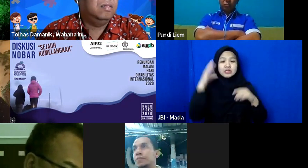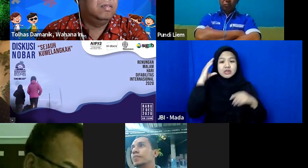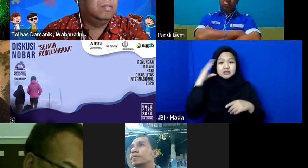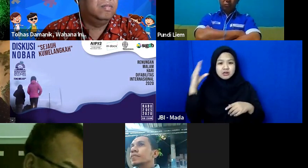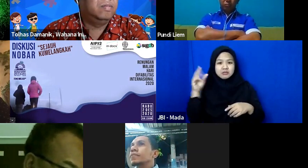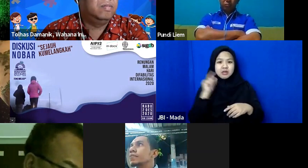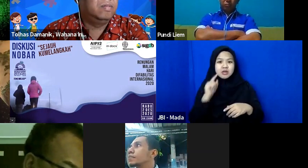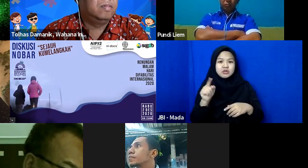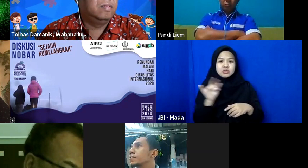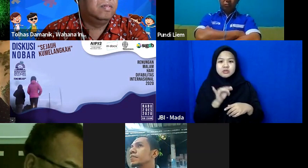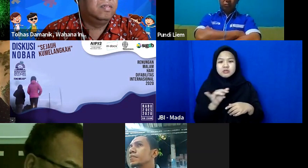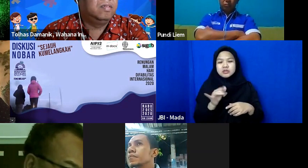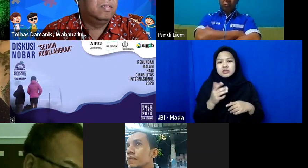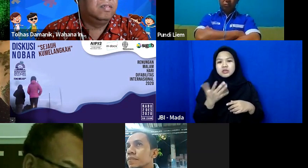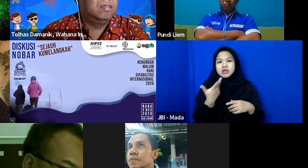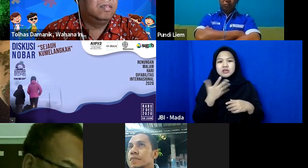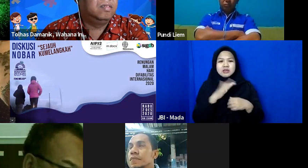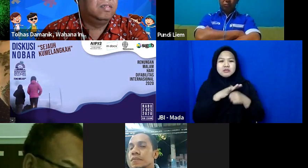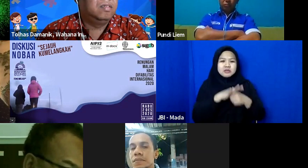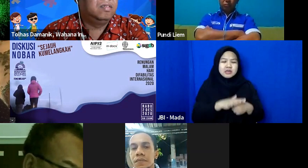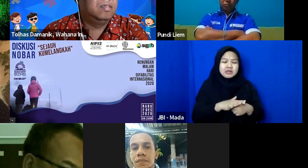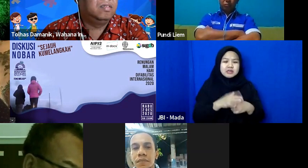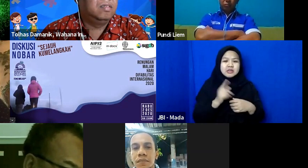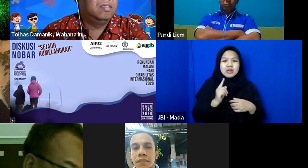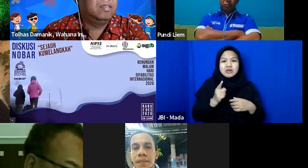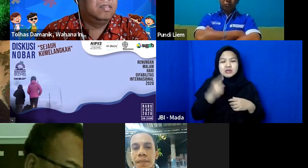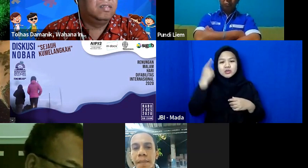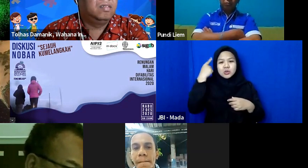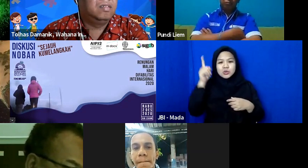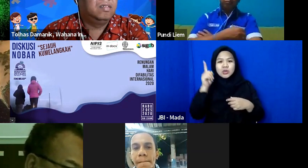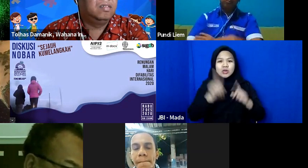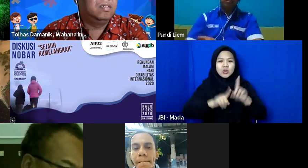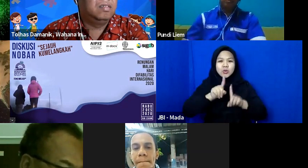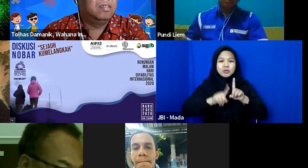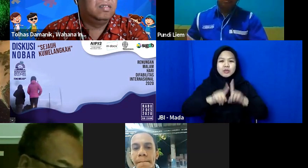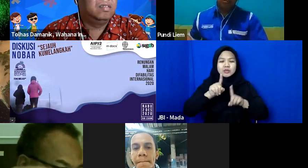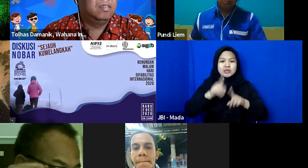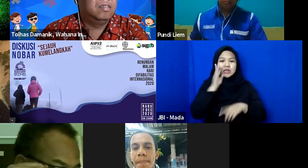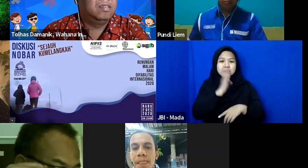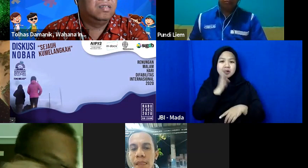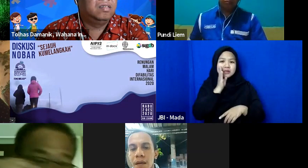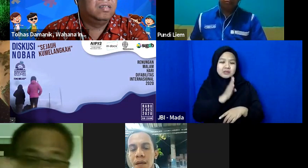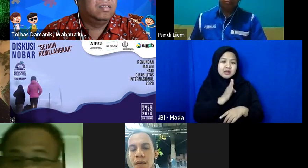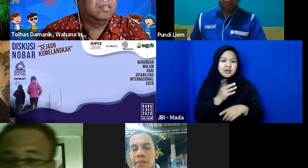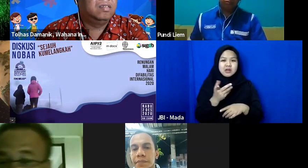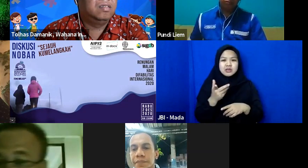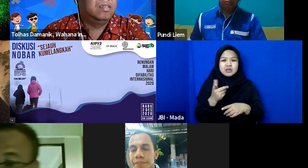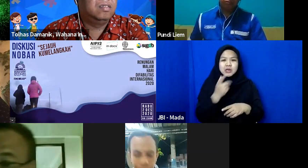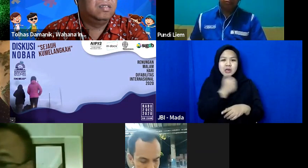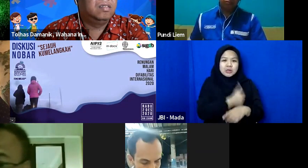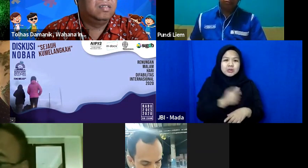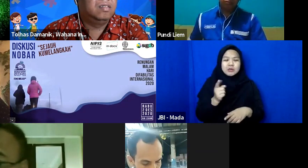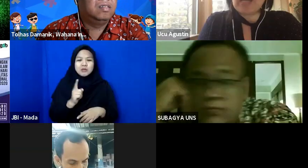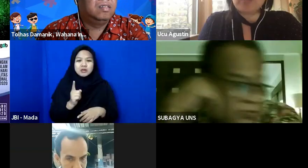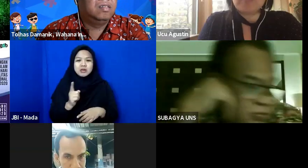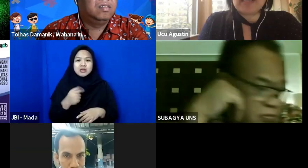ya gitu itu kan kayak ada Pilpres Juga sesuatu yang ada kompetisi ya antara remaja gitu yang rajin yang mana ya